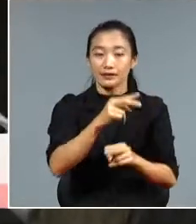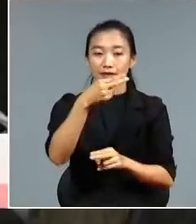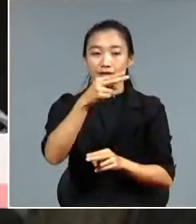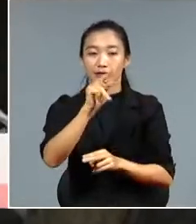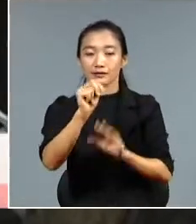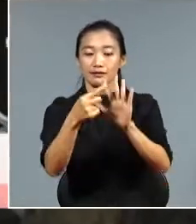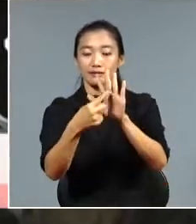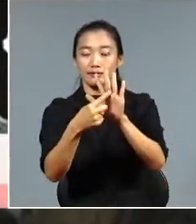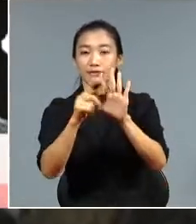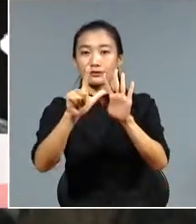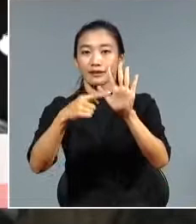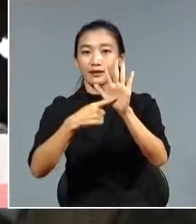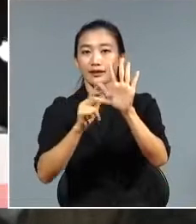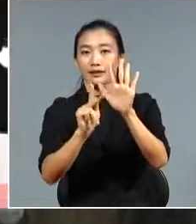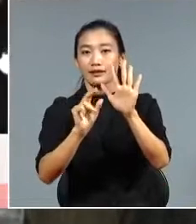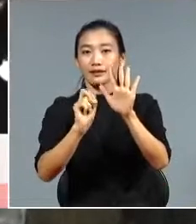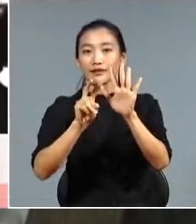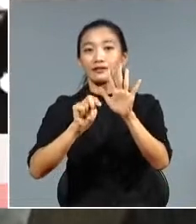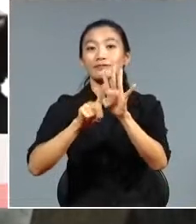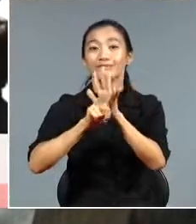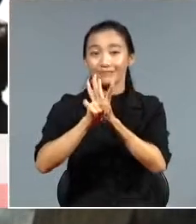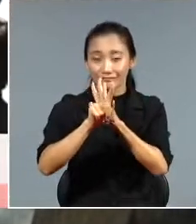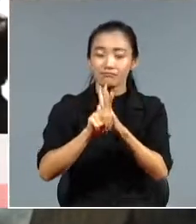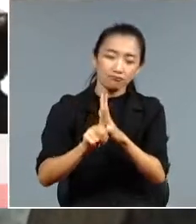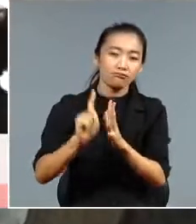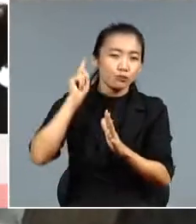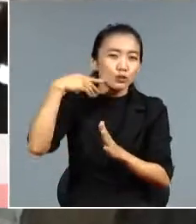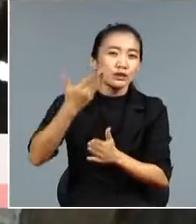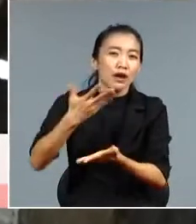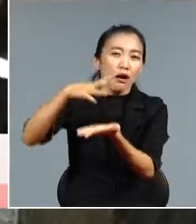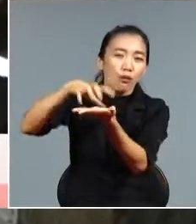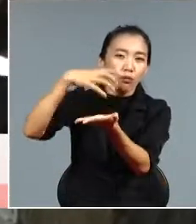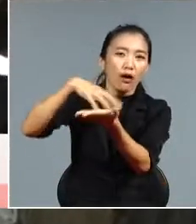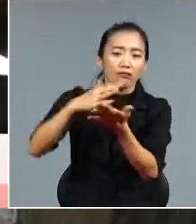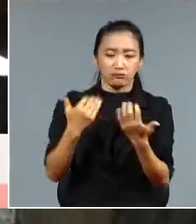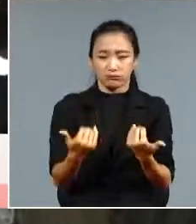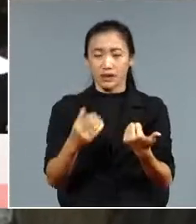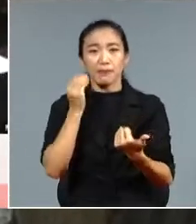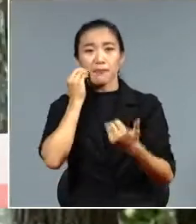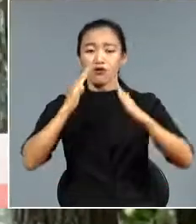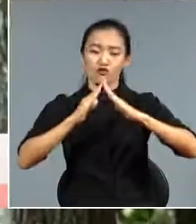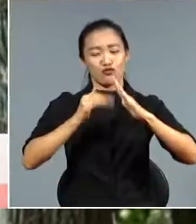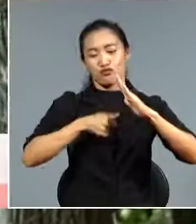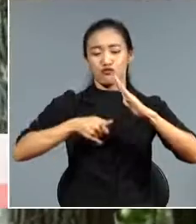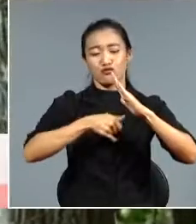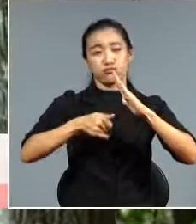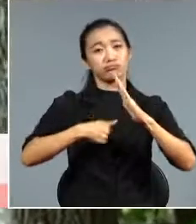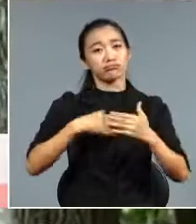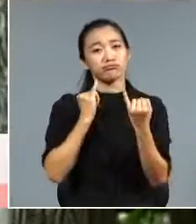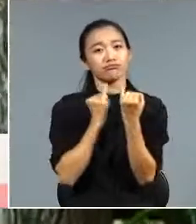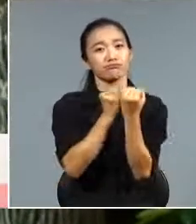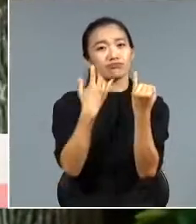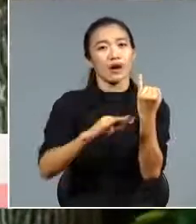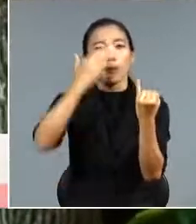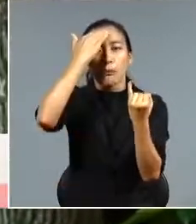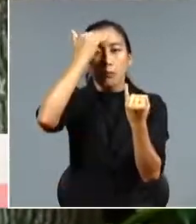งแกเล่าให้ฟังแบบนี้ครับว่าทุกวันนี้เนี่ยคุ้นเคยนะฮะกับความเป็นอยู่แบบนี้ในปัจจุบันหลังร้องขอความช่ว